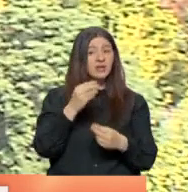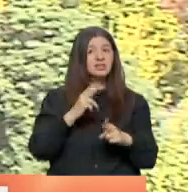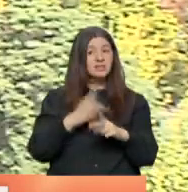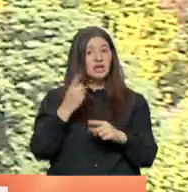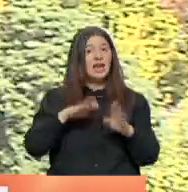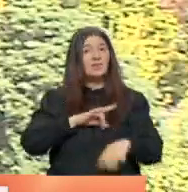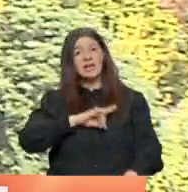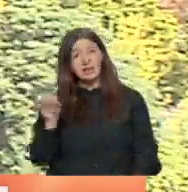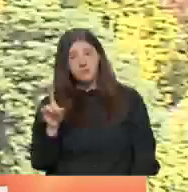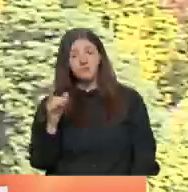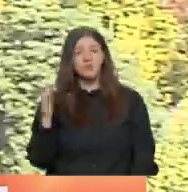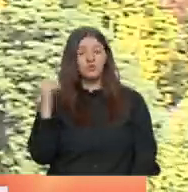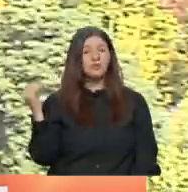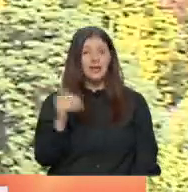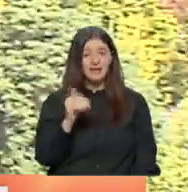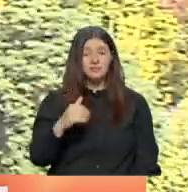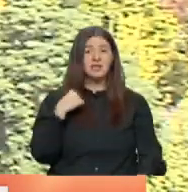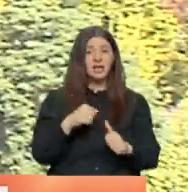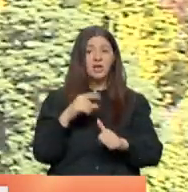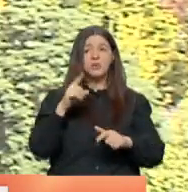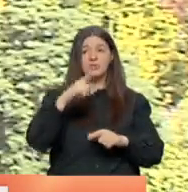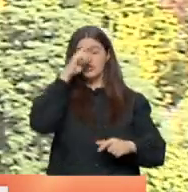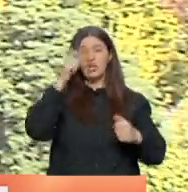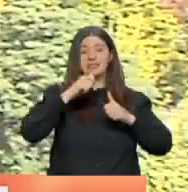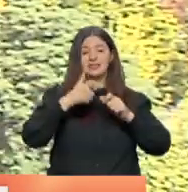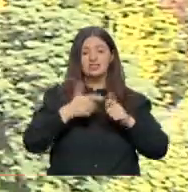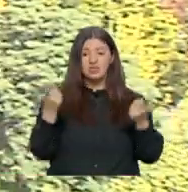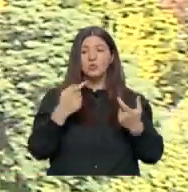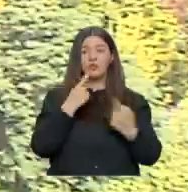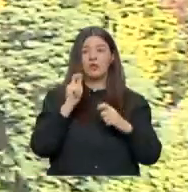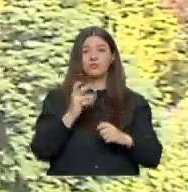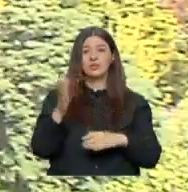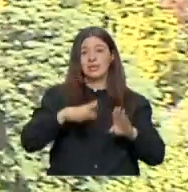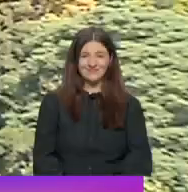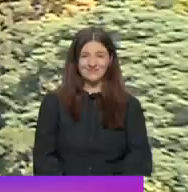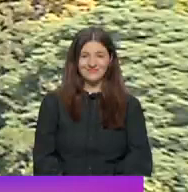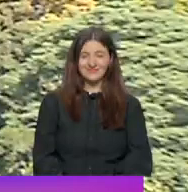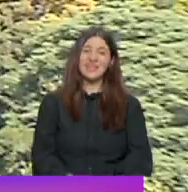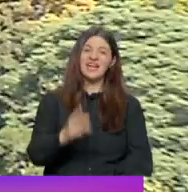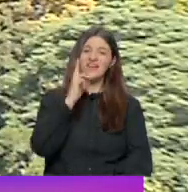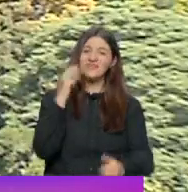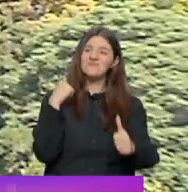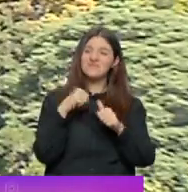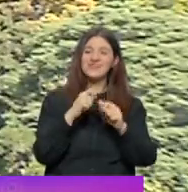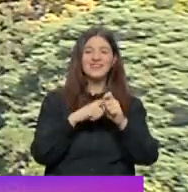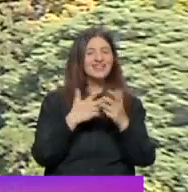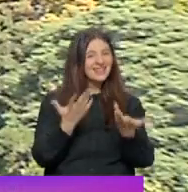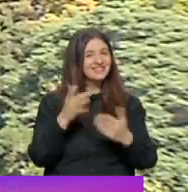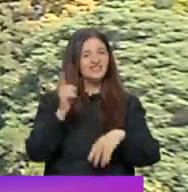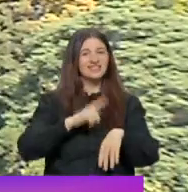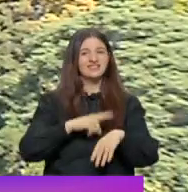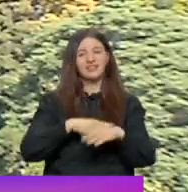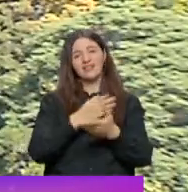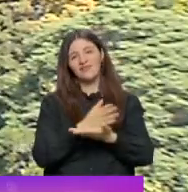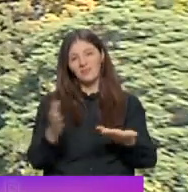bir şekilde reklamlara gidelim. Döndüğümüzde yine bu sıcak gelişmeden de söz edeceğiz. Reklamlar. Efendim bir kez daha günaydın. Çalar